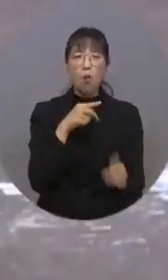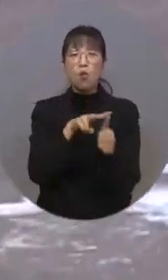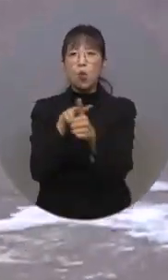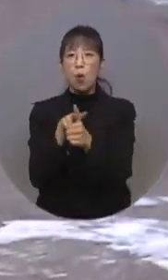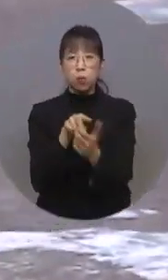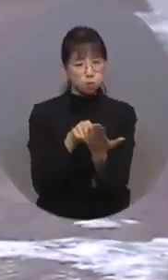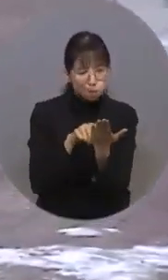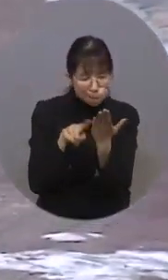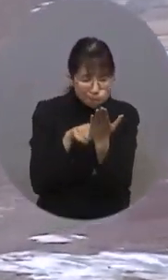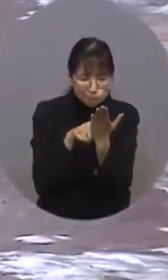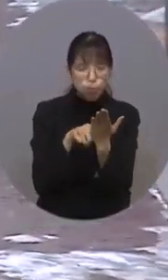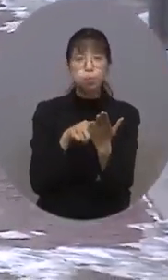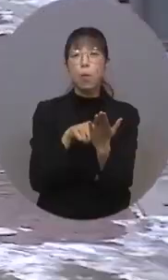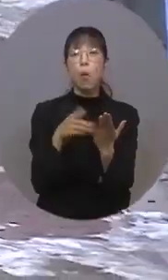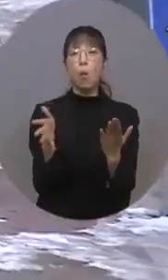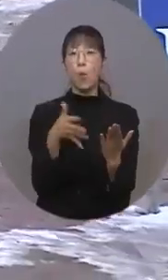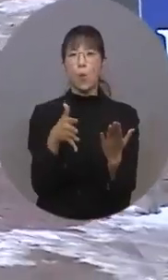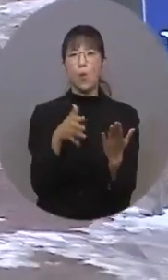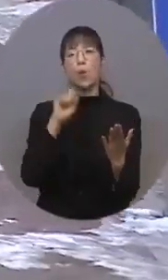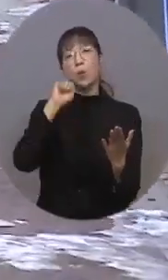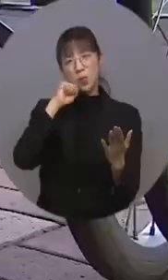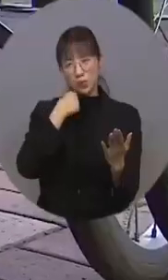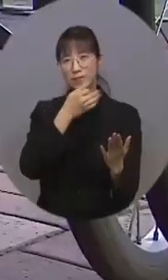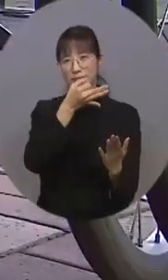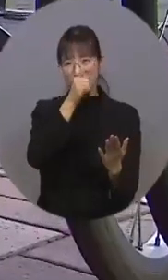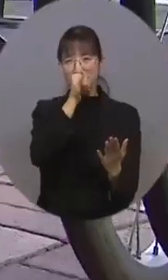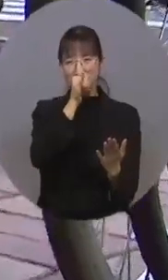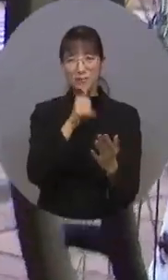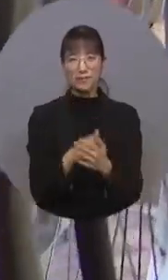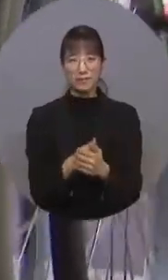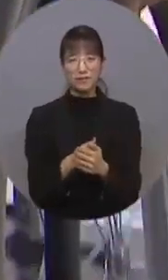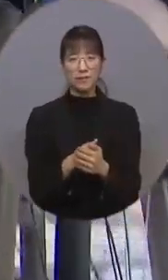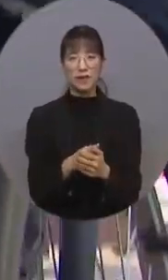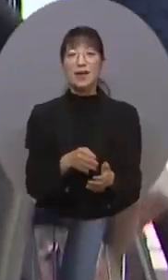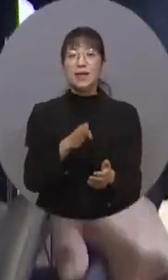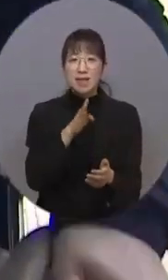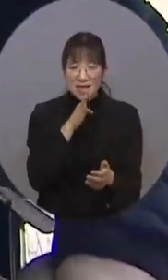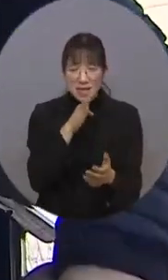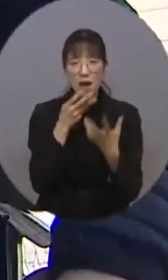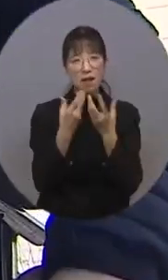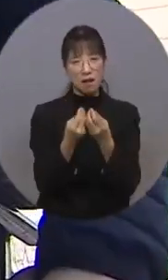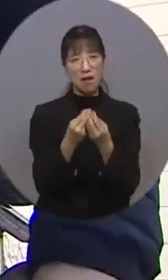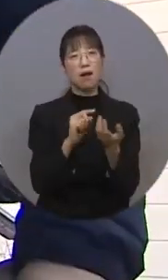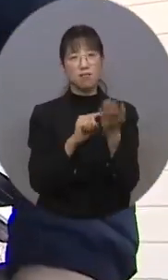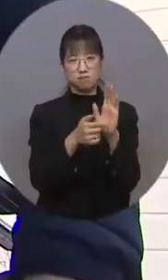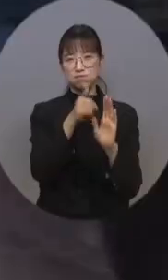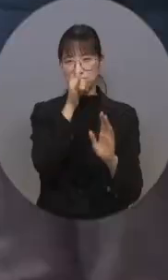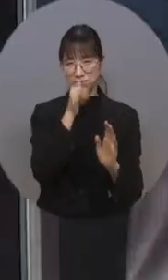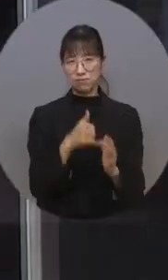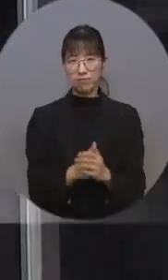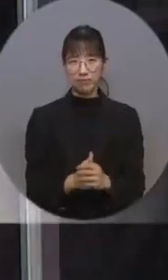없어 어려움을 겪는 경우가 많습니다. 이는 실제 사례에서도 나타납니다.